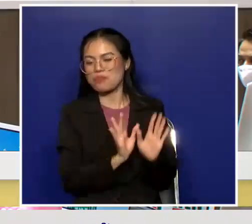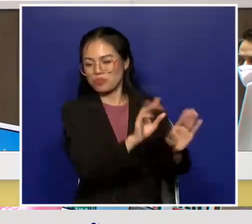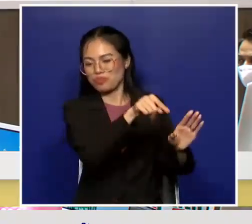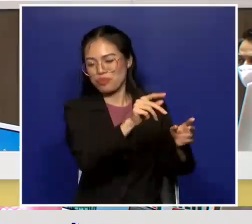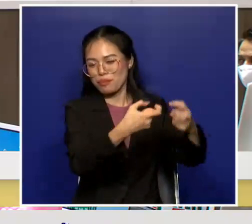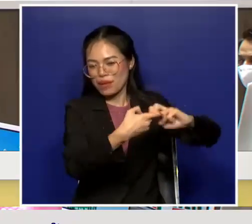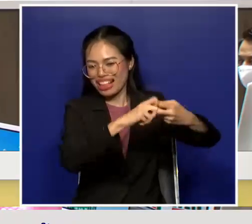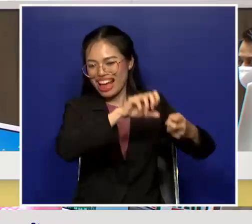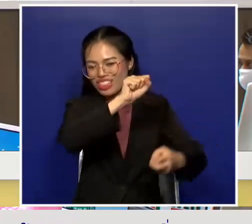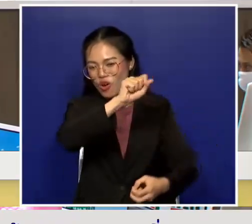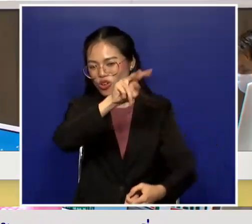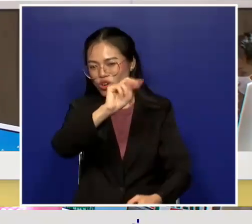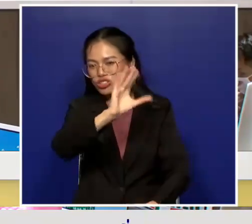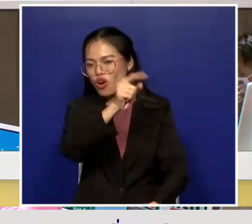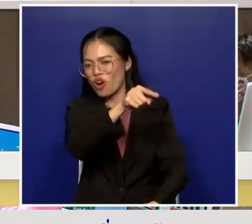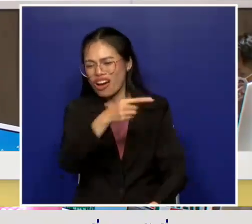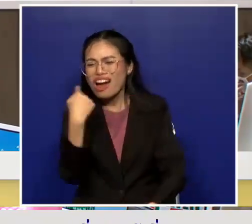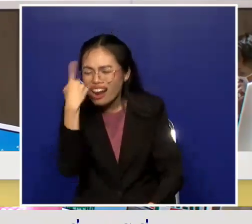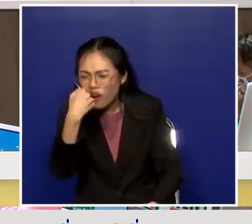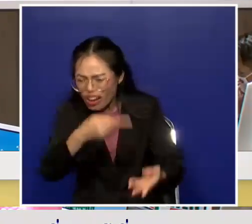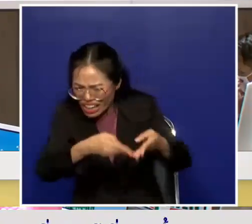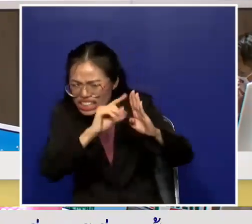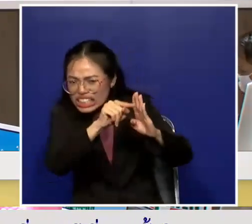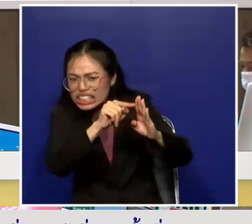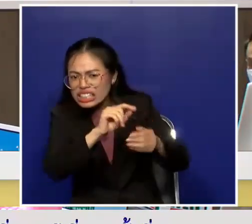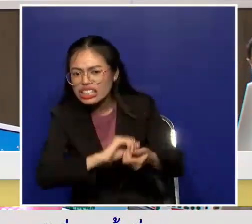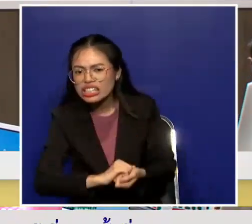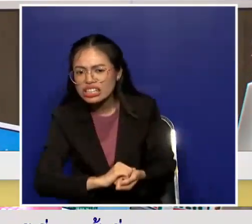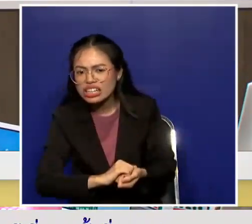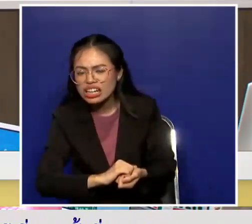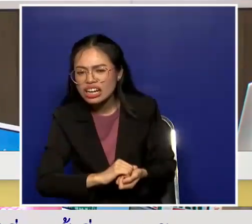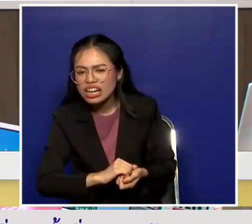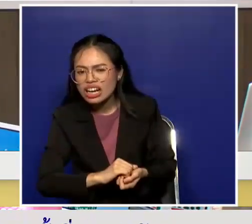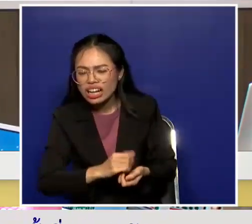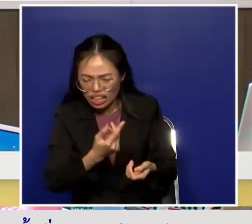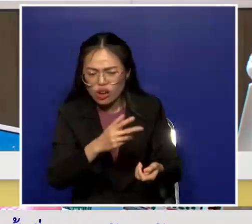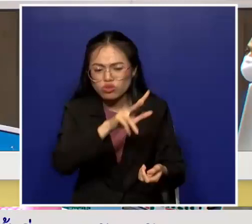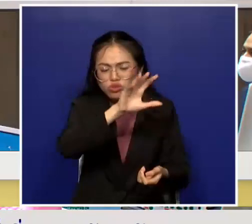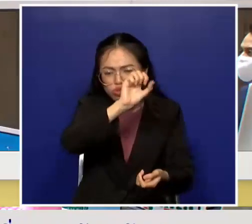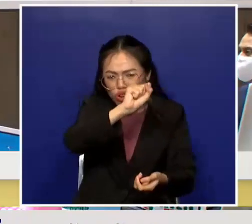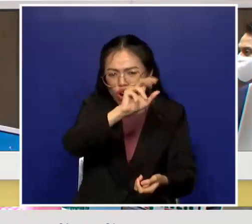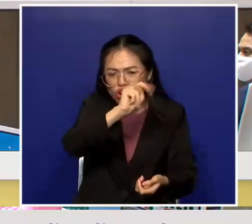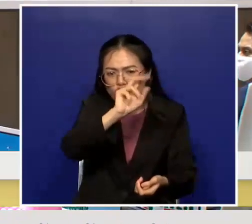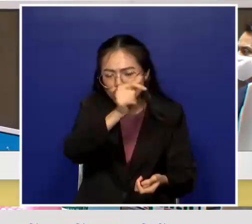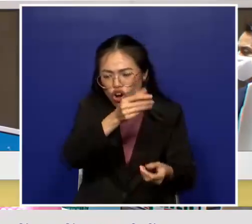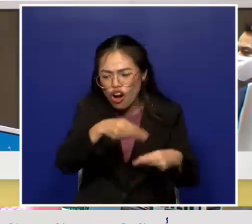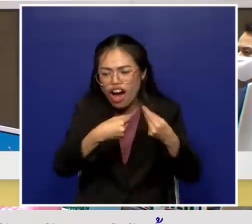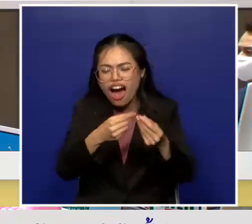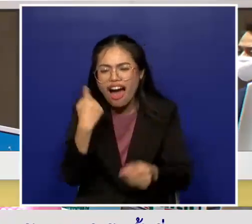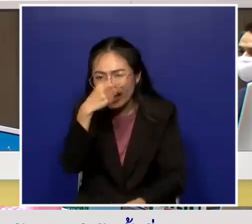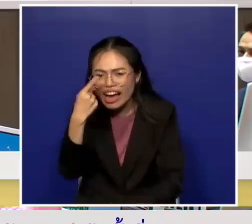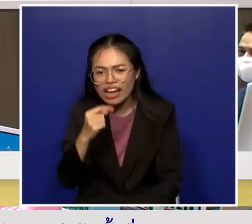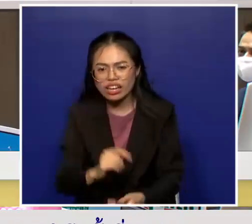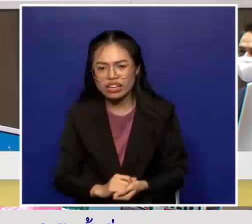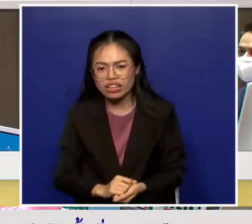ใครตั้งสนช.แล้วใครเป็นคนทำตามความต้องการของนายกผมไม่เกี่ยวผมไม่เกี่ยวเลย